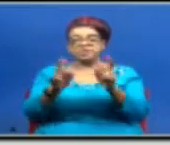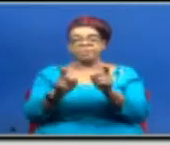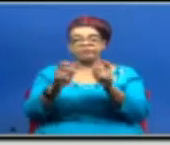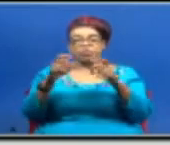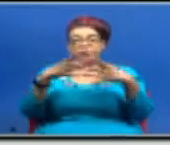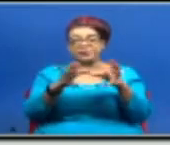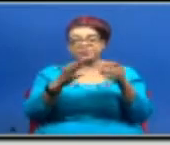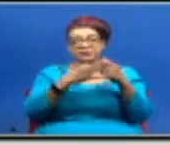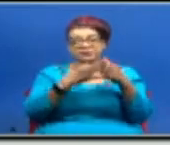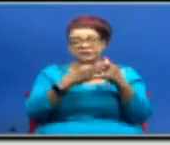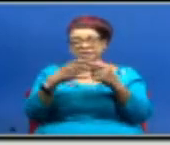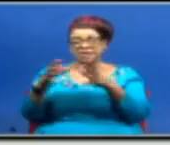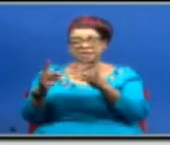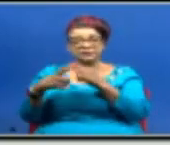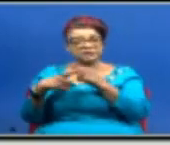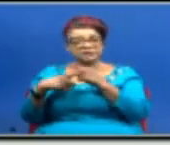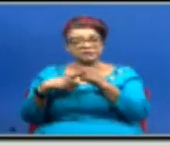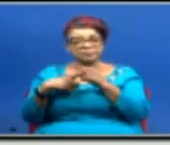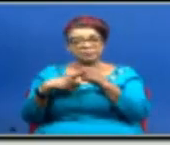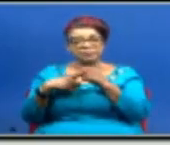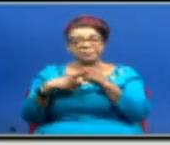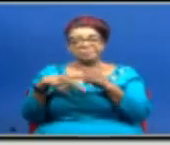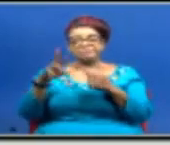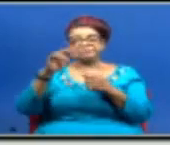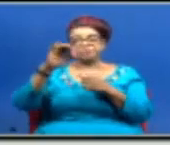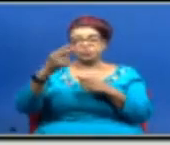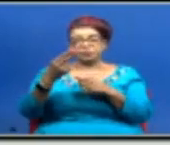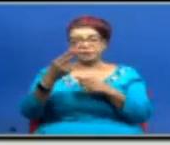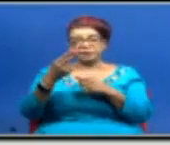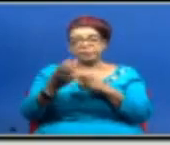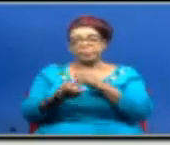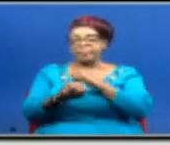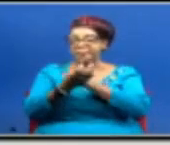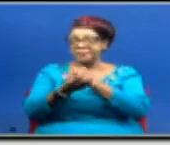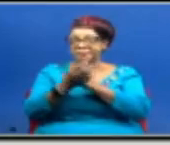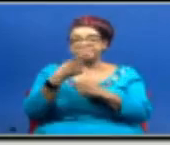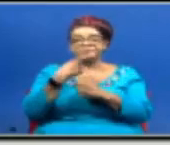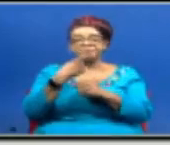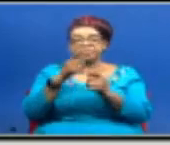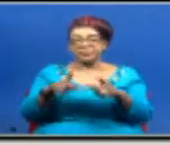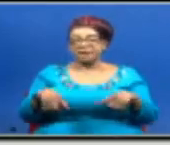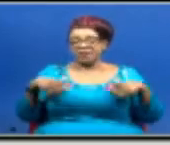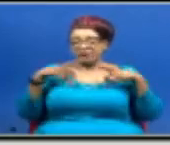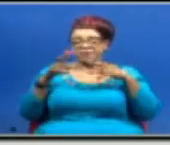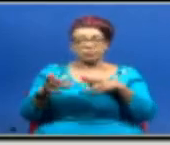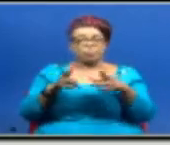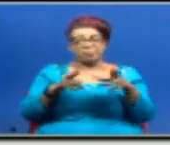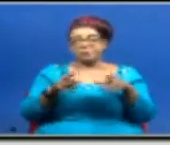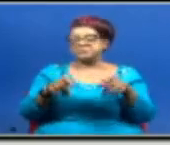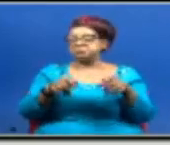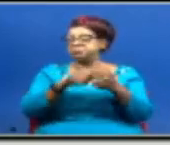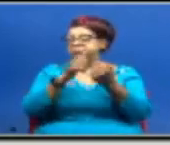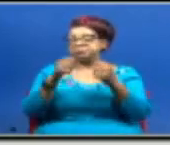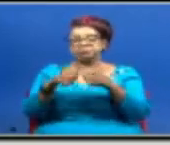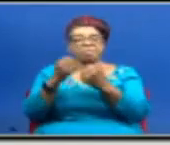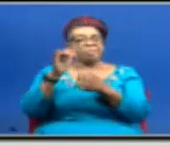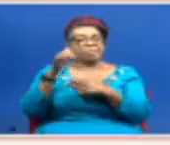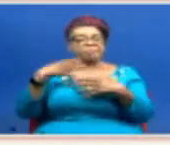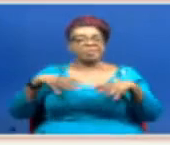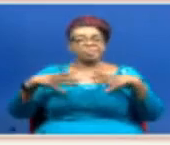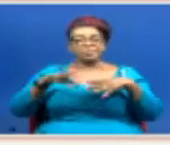gredi ya 6. Anavyoarifu mwanahabari wetu Ruth Armoni kwamba maisha ya kawaida yametatizika kwa wakazi wa eneo hilo.